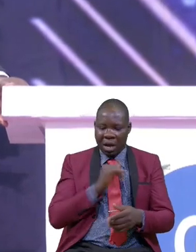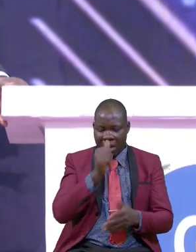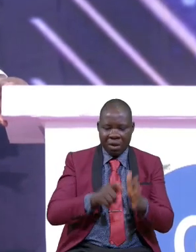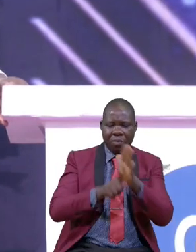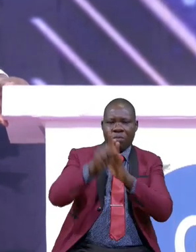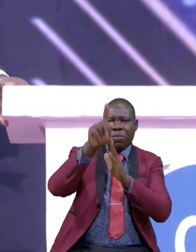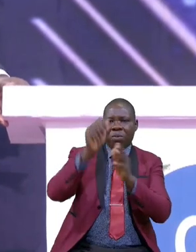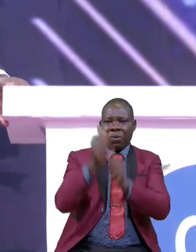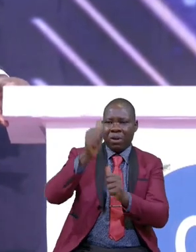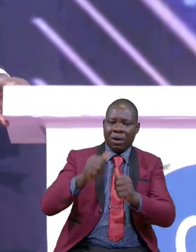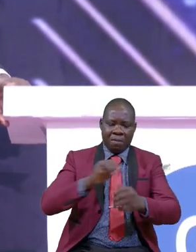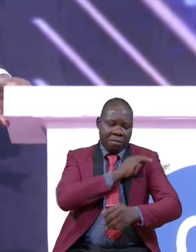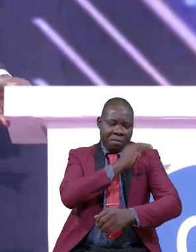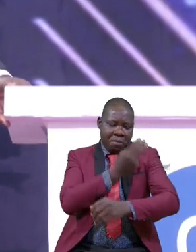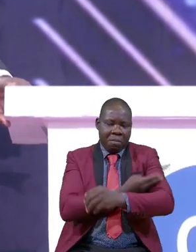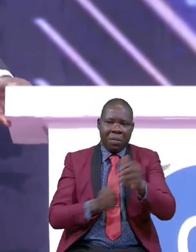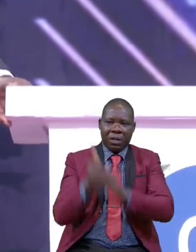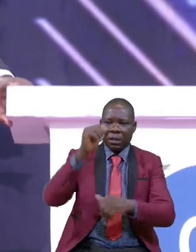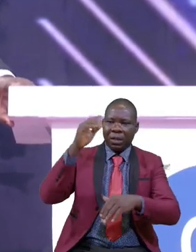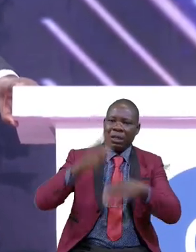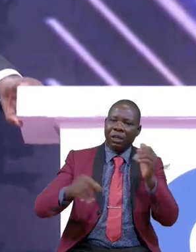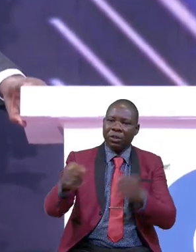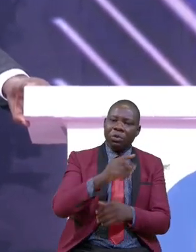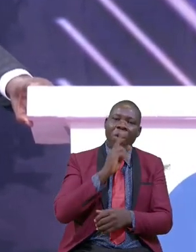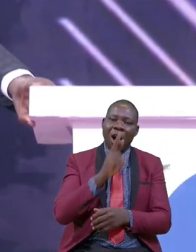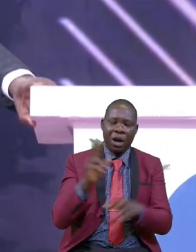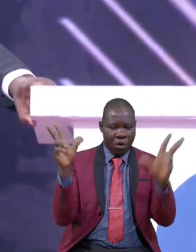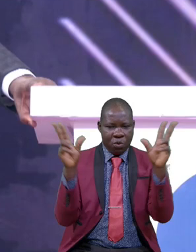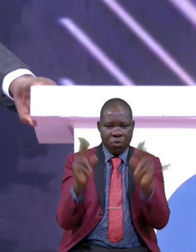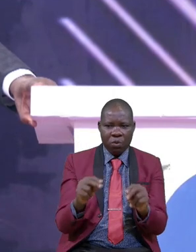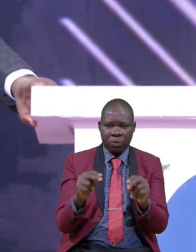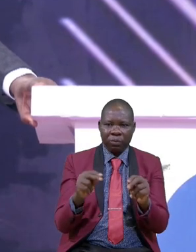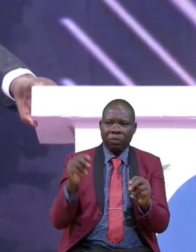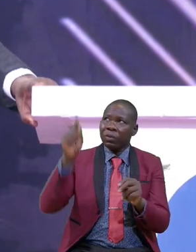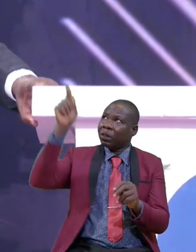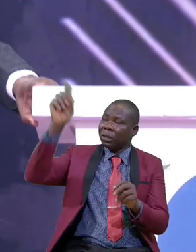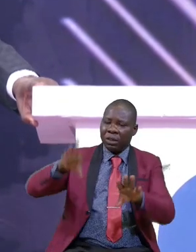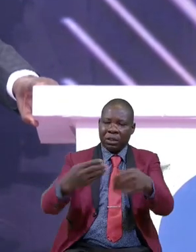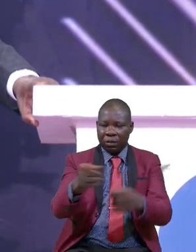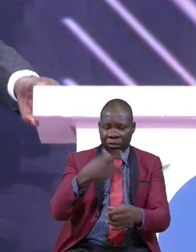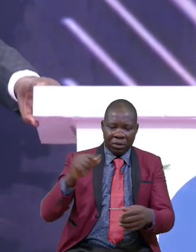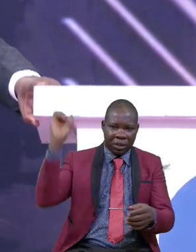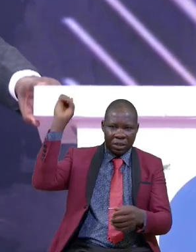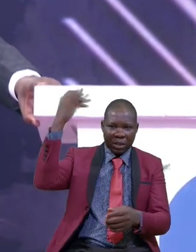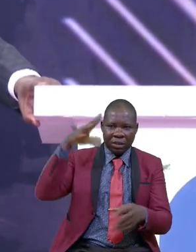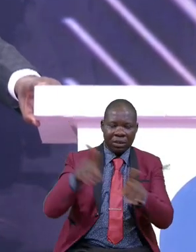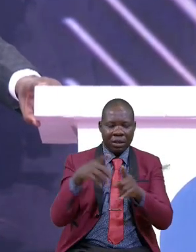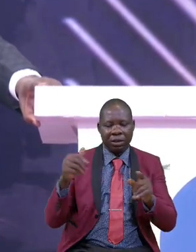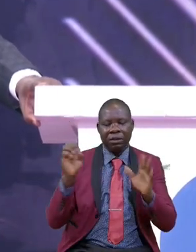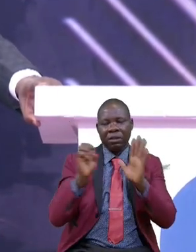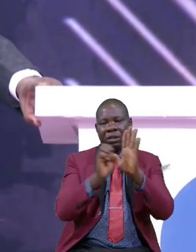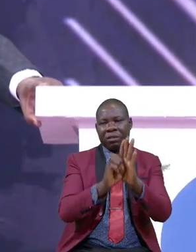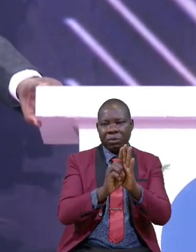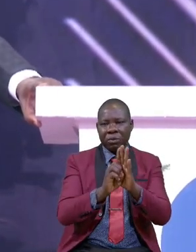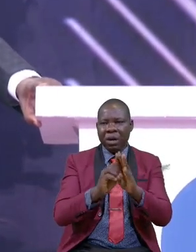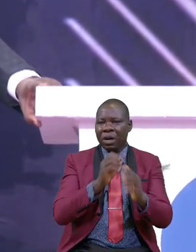plus fort, pour que vous non, il lui a donné la grâce. Comme and God has given that et man, Dieu a donné that à woman,